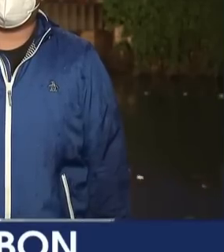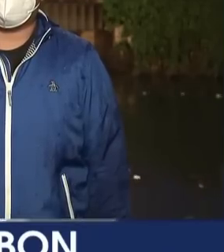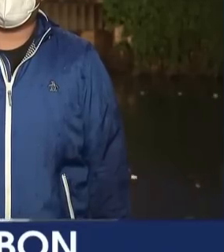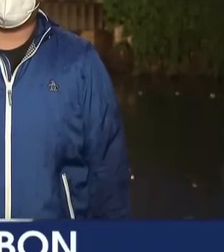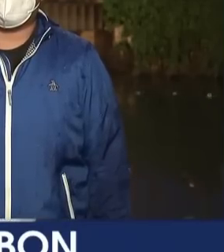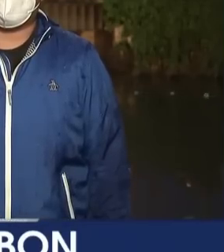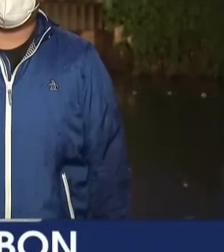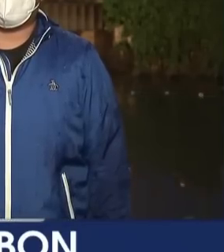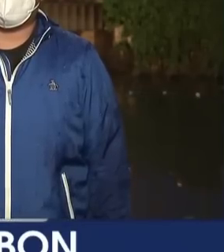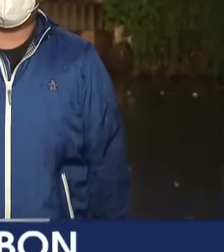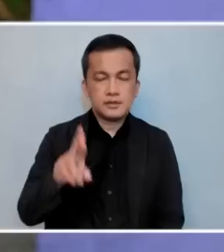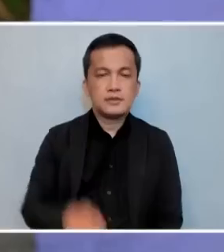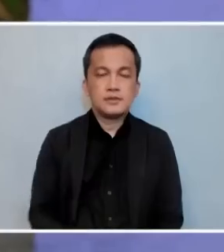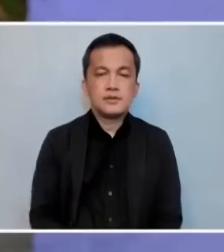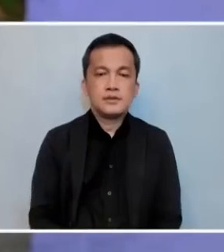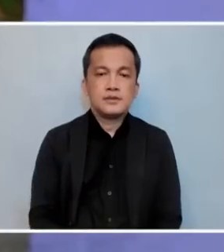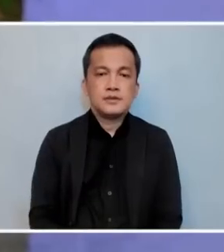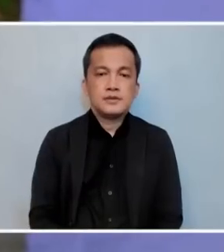Manila.